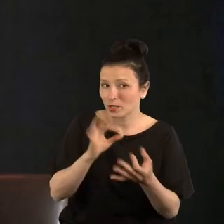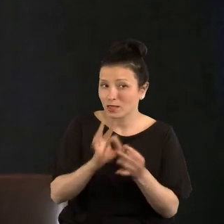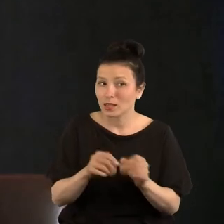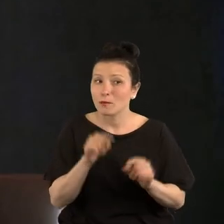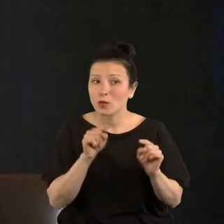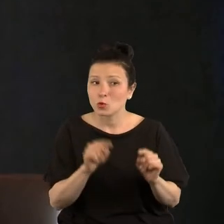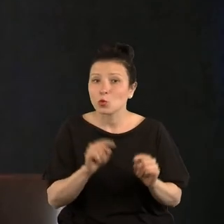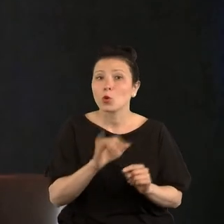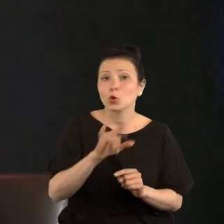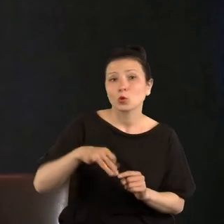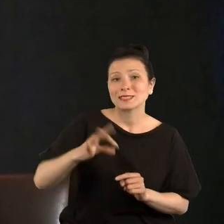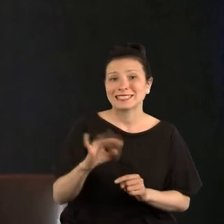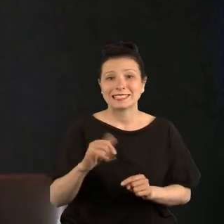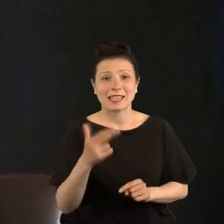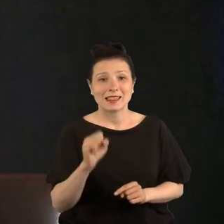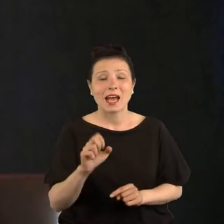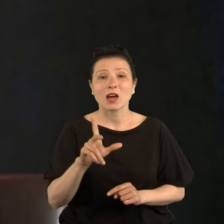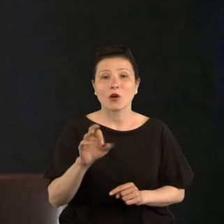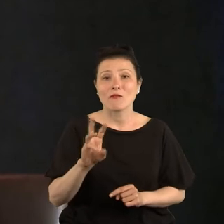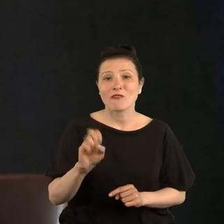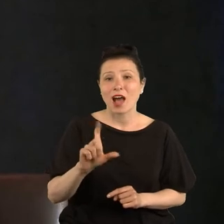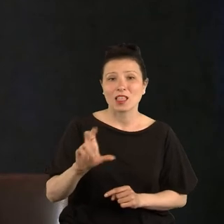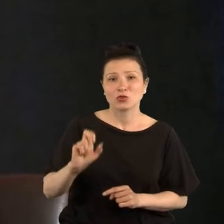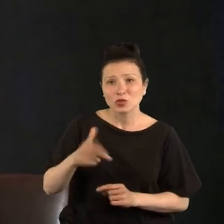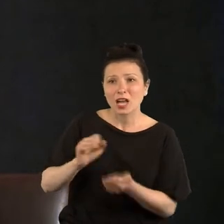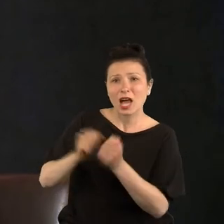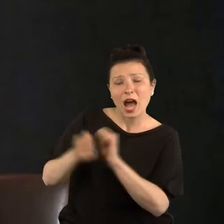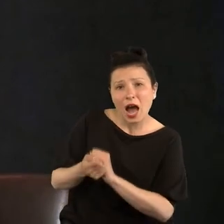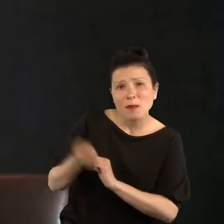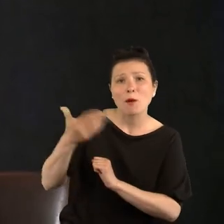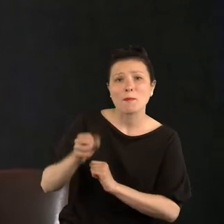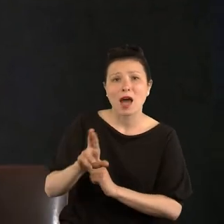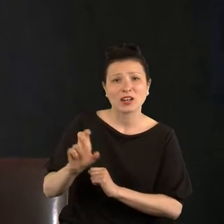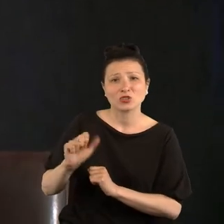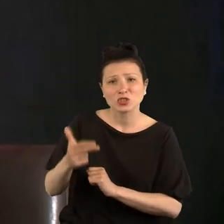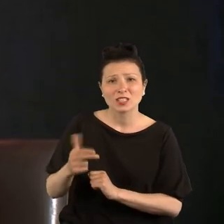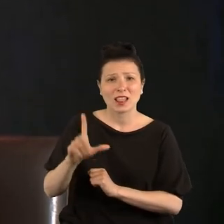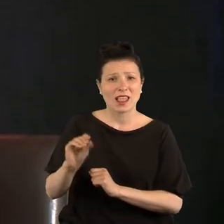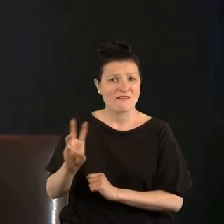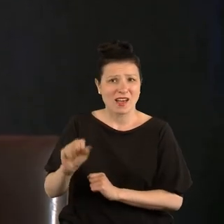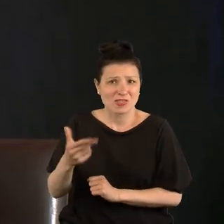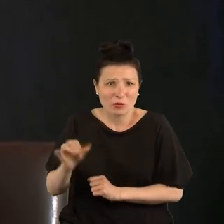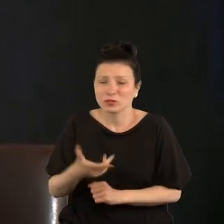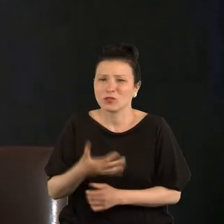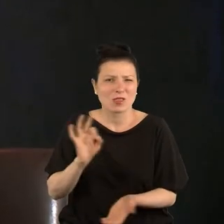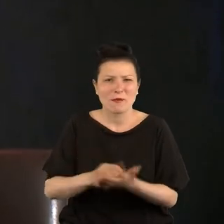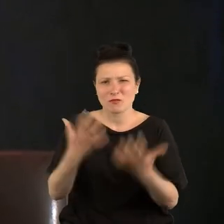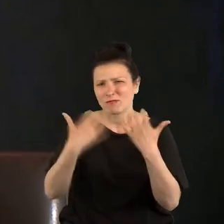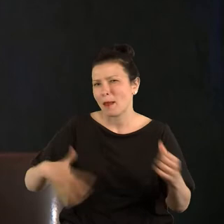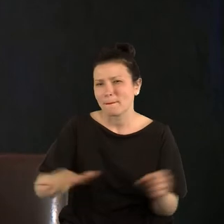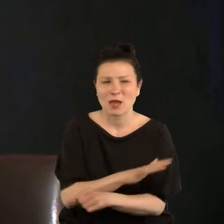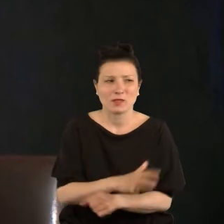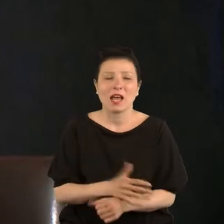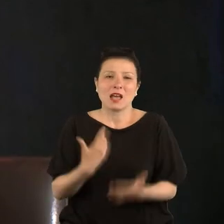Justyna Kowalczyk albo ów Marcin Lewandowski, to pewnie sala pękałaby w szwach. A że siedzi tu Kaśka Rogowiec i Tomek Hamerlak, to ta